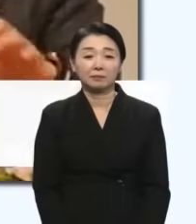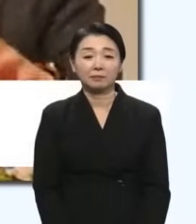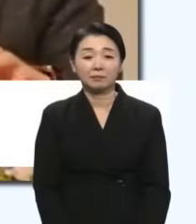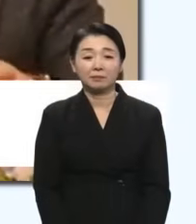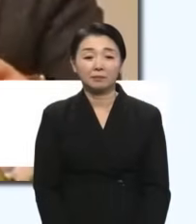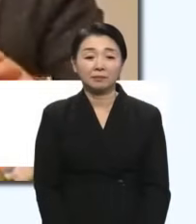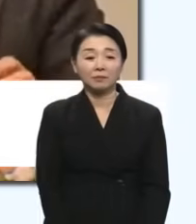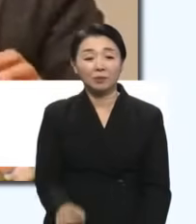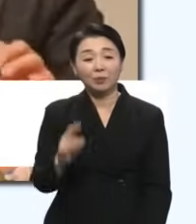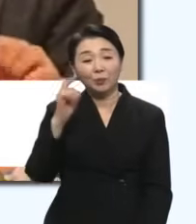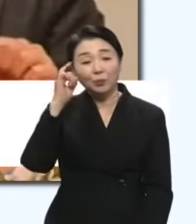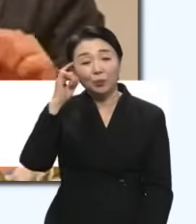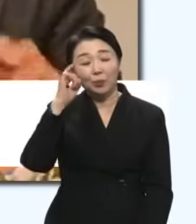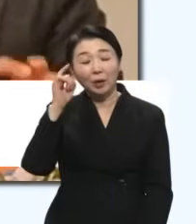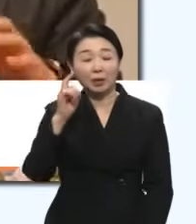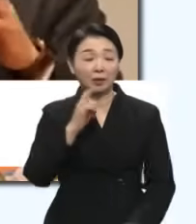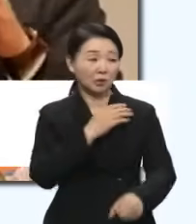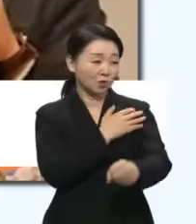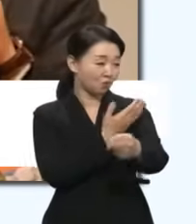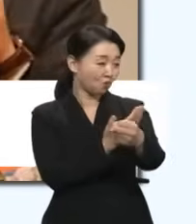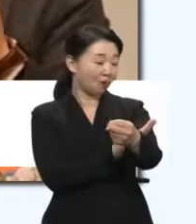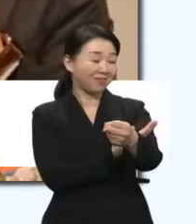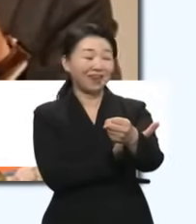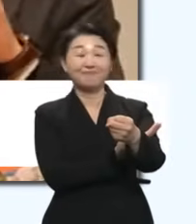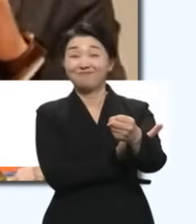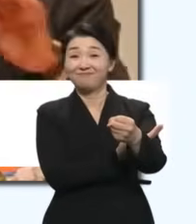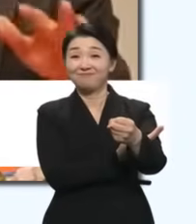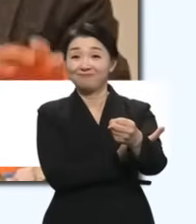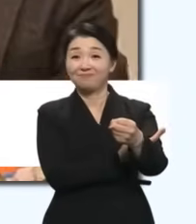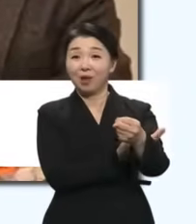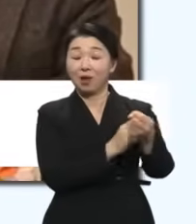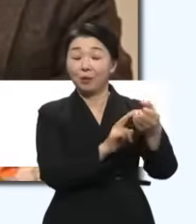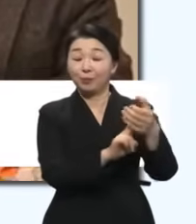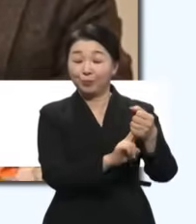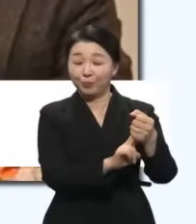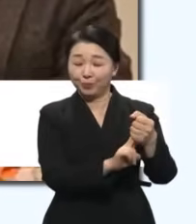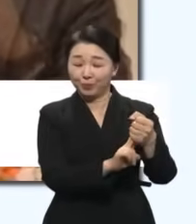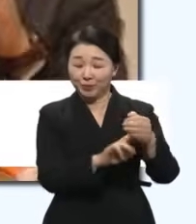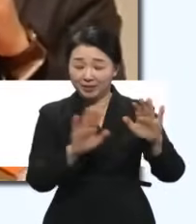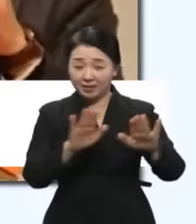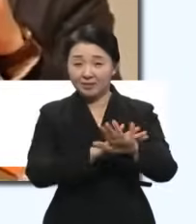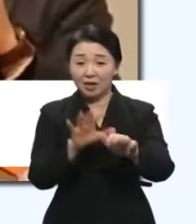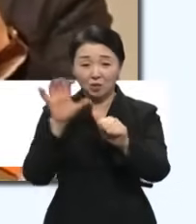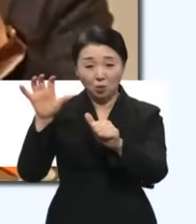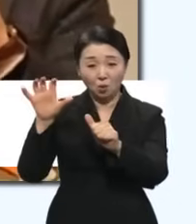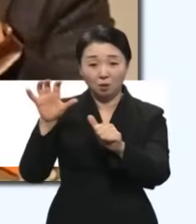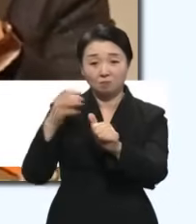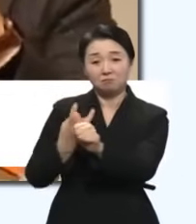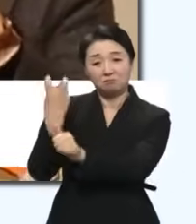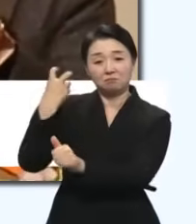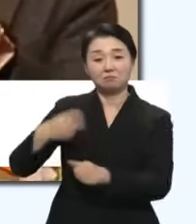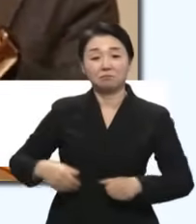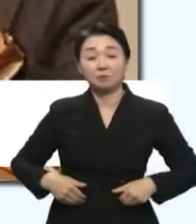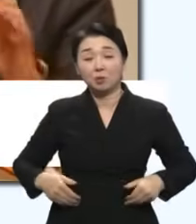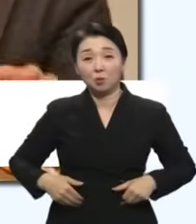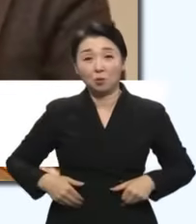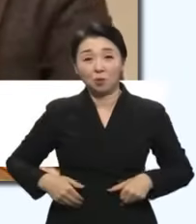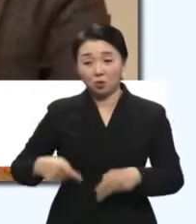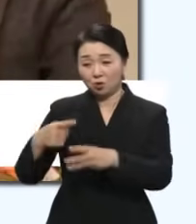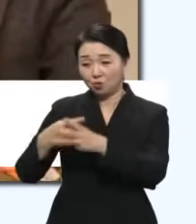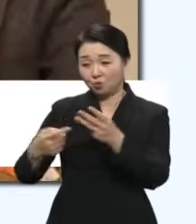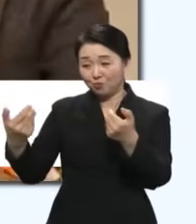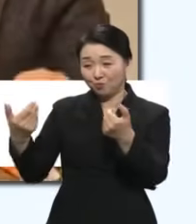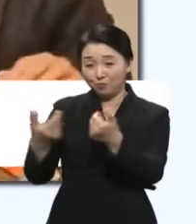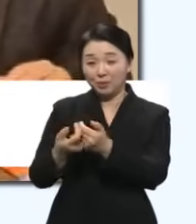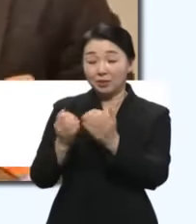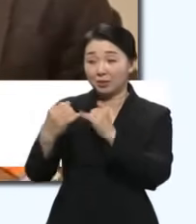잠자고 있던이 권한을 적극적으로 해서 탄핵을 해야 된다고 생각합니다 저는 반윤 년대 이렇게 말씀